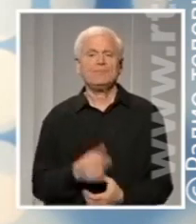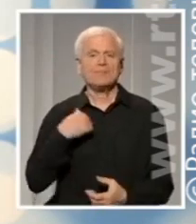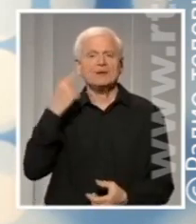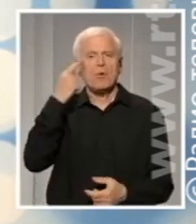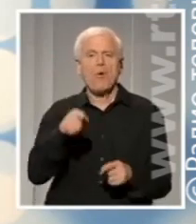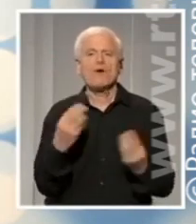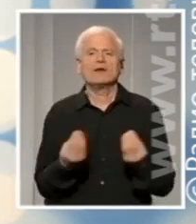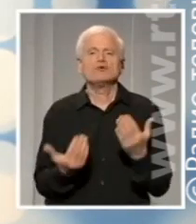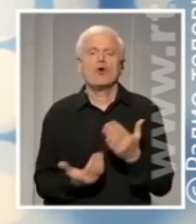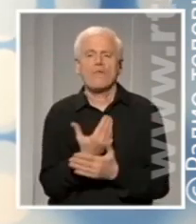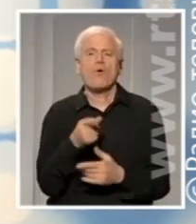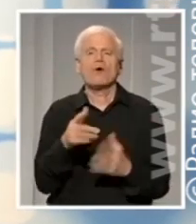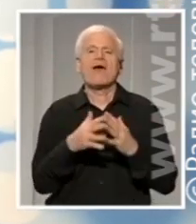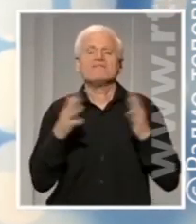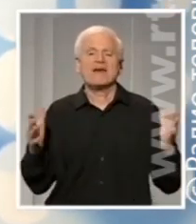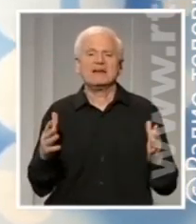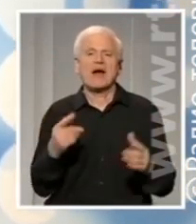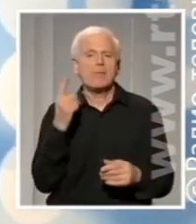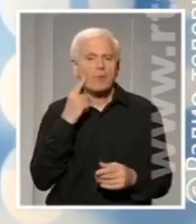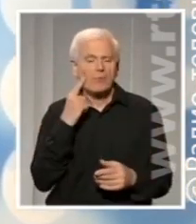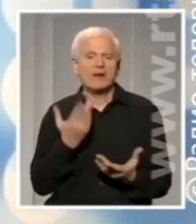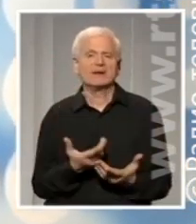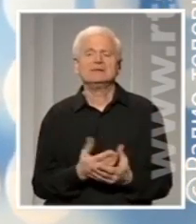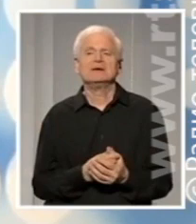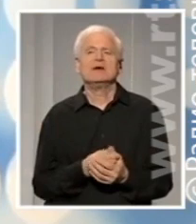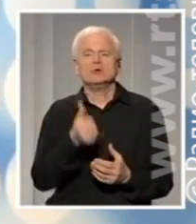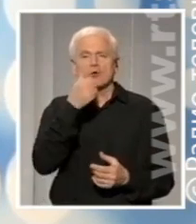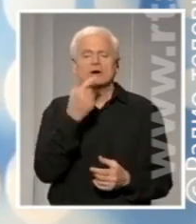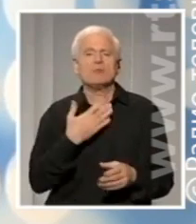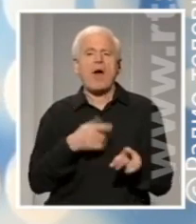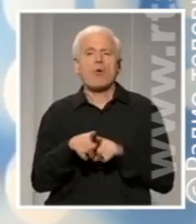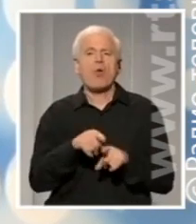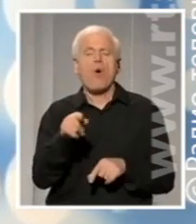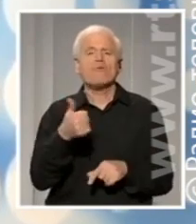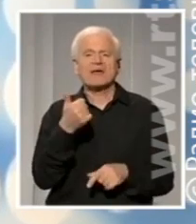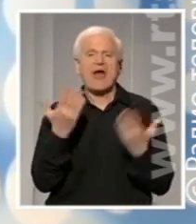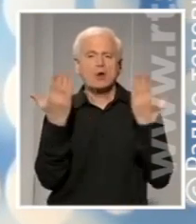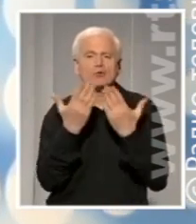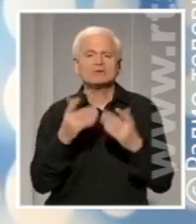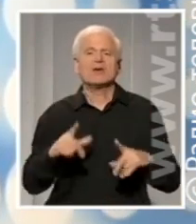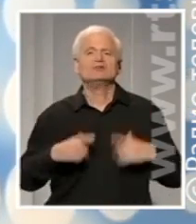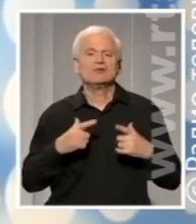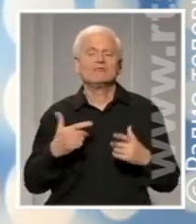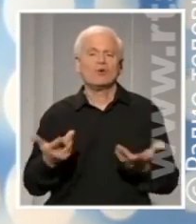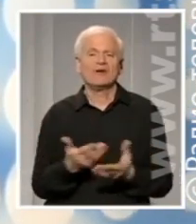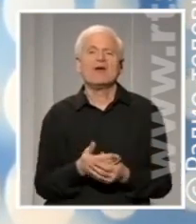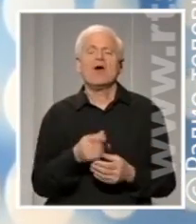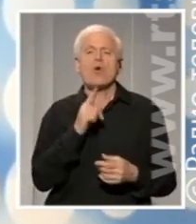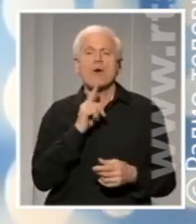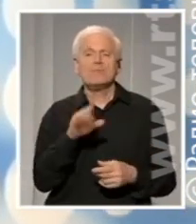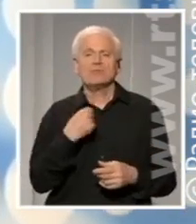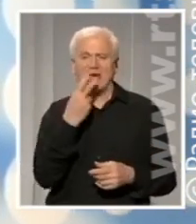zapravo jedan veliki eksperiment, što bi rekla moja koleginica, jedan školski reality kojem prisustujemo i kojem moramo svi